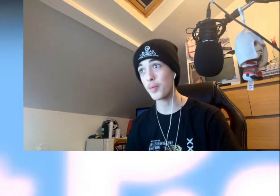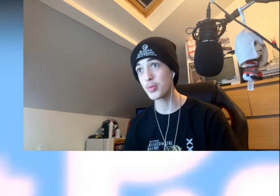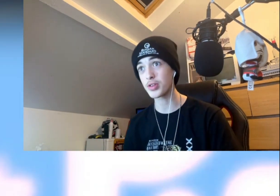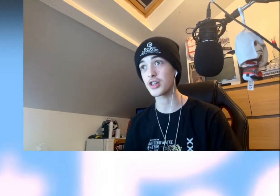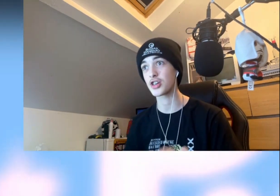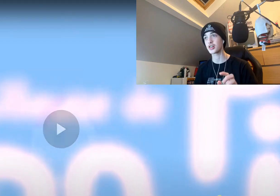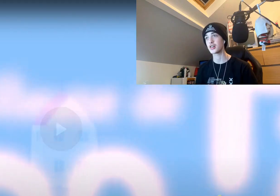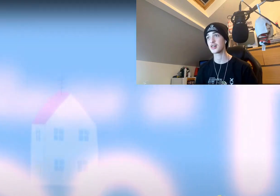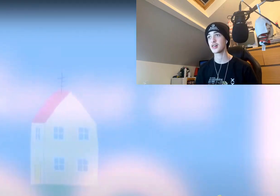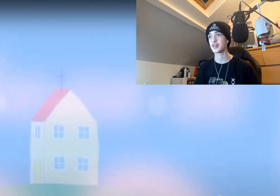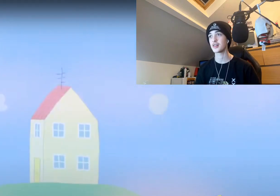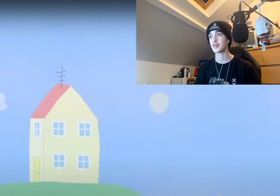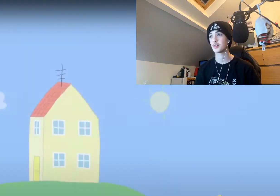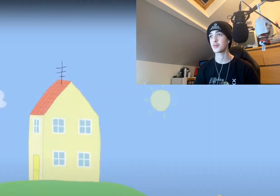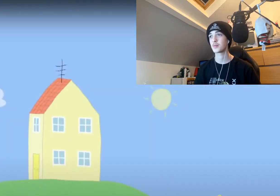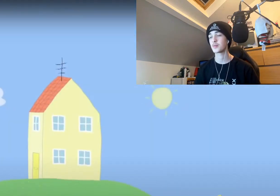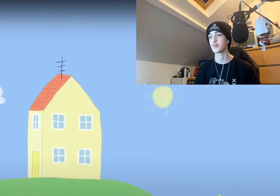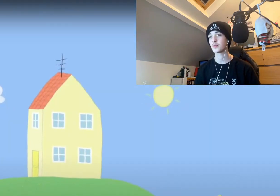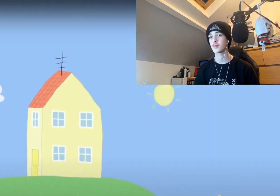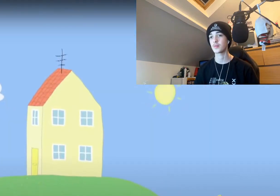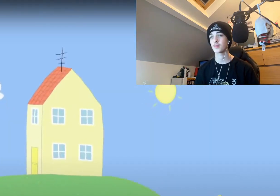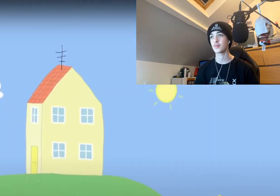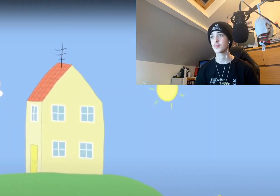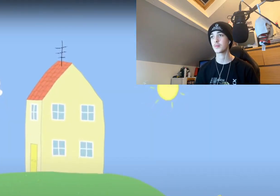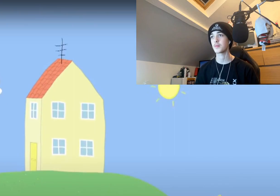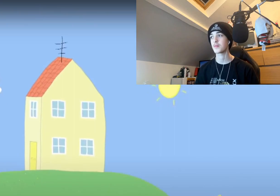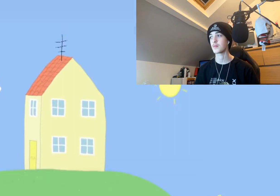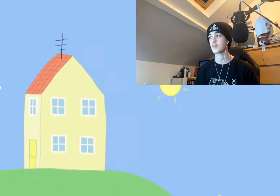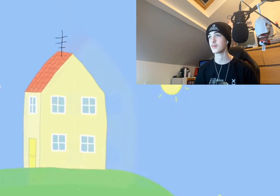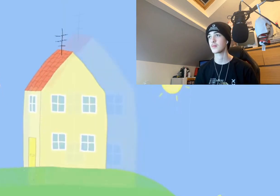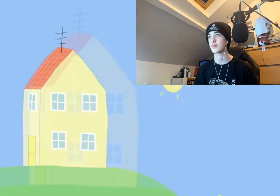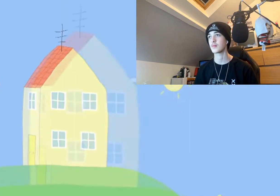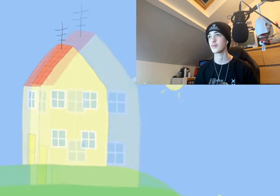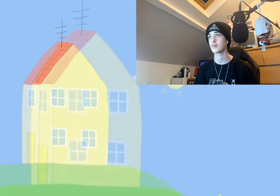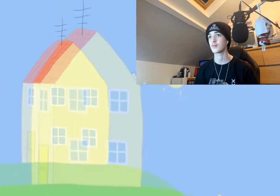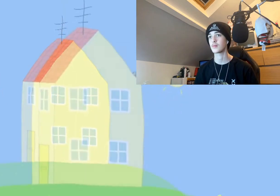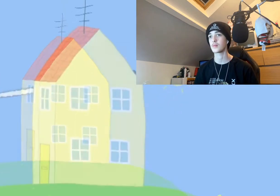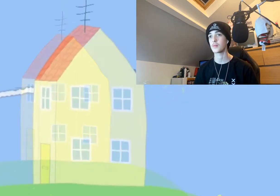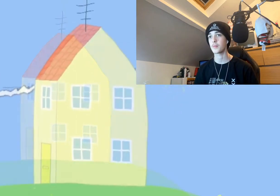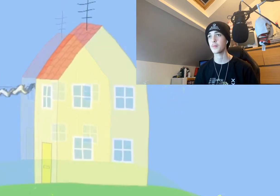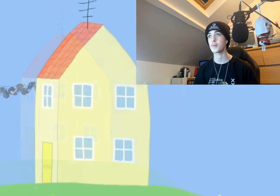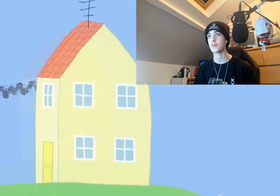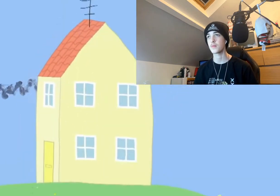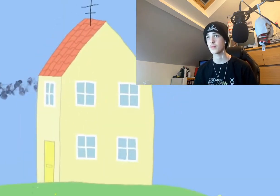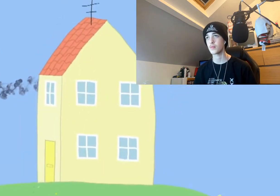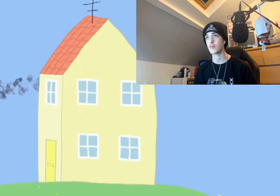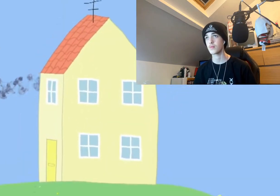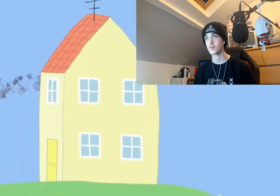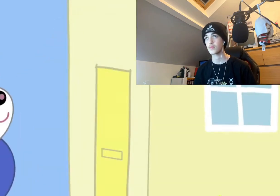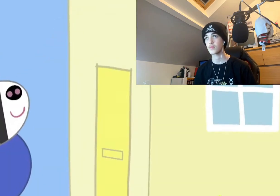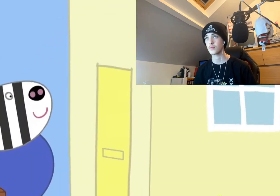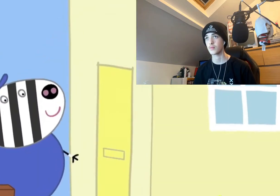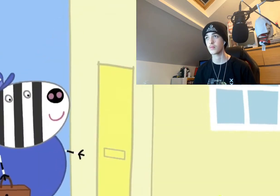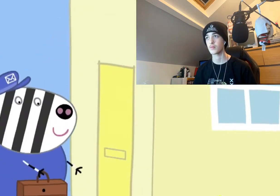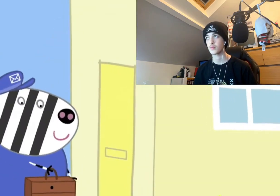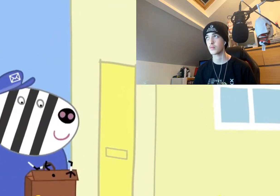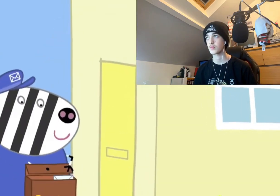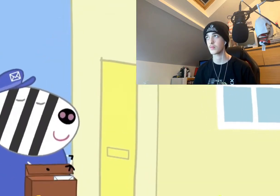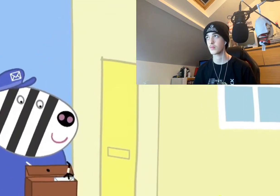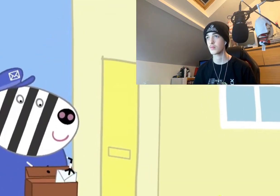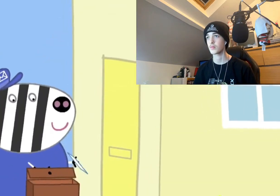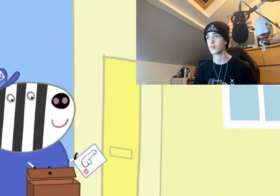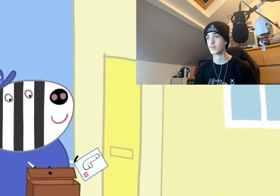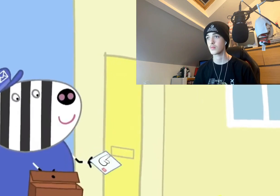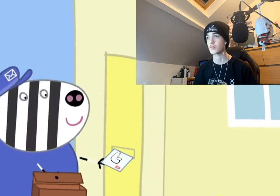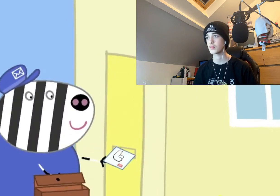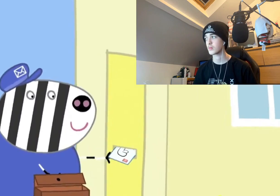incroyable montage monsieur zébra le facteur glisse une